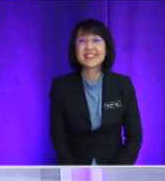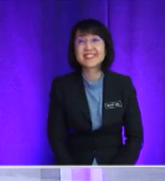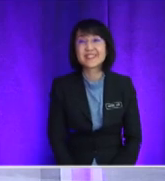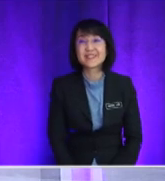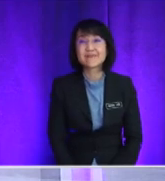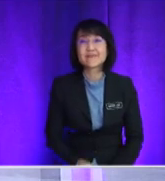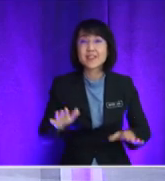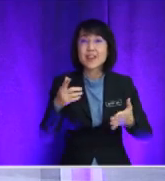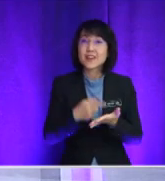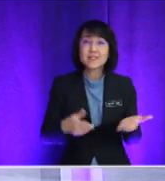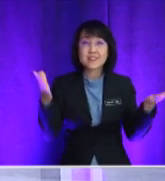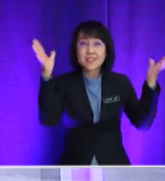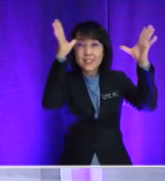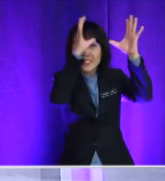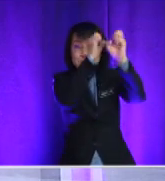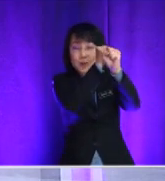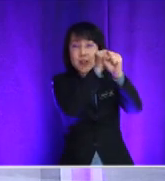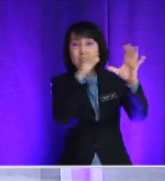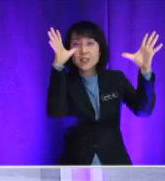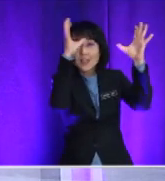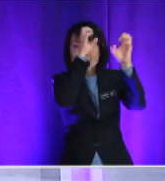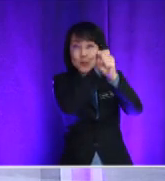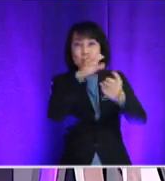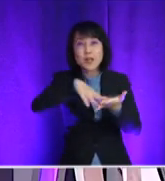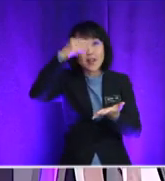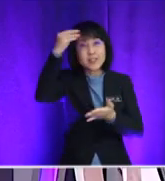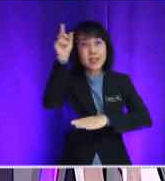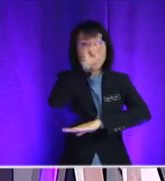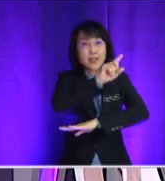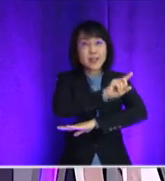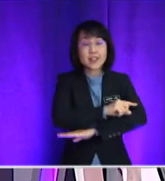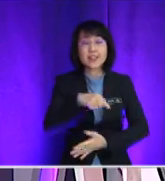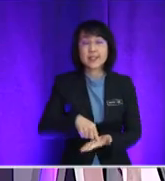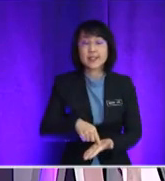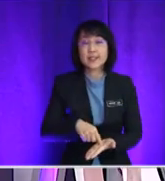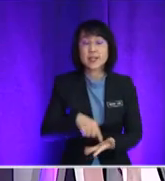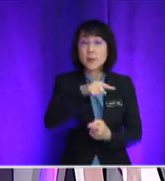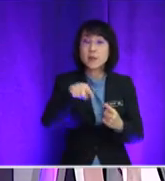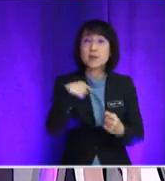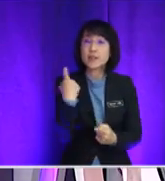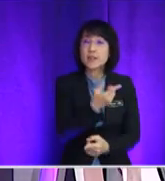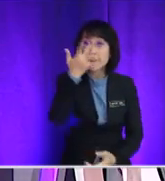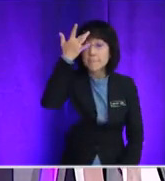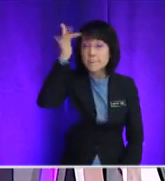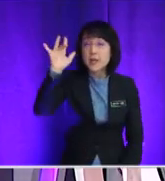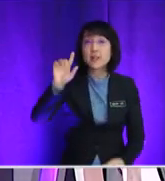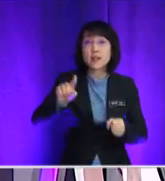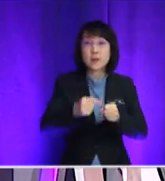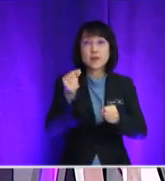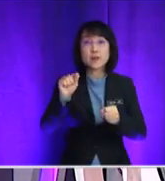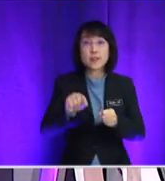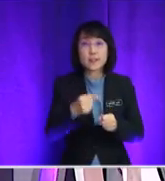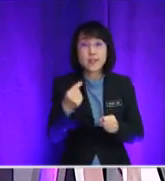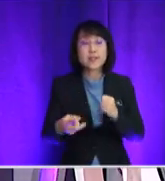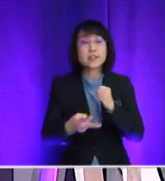kesimpulan pada pembelajaran kita pada hari ini Oke bila kita pandai menjahit kita dapat kurangkan kos dan kita pilih kayak